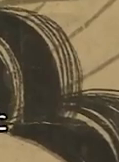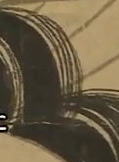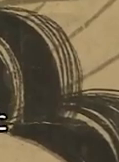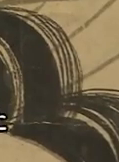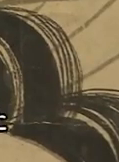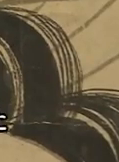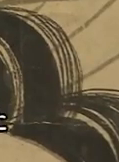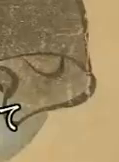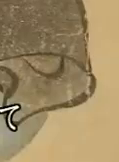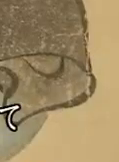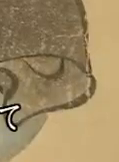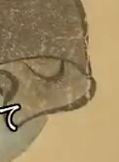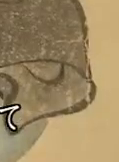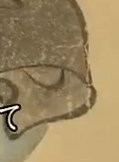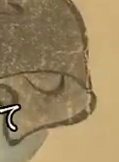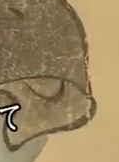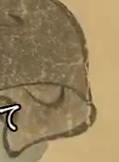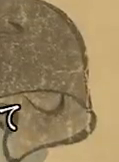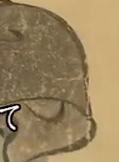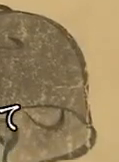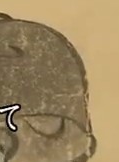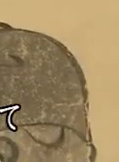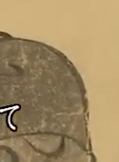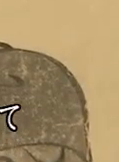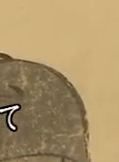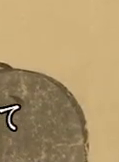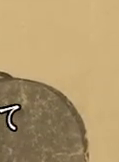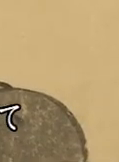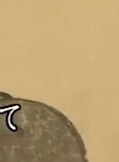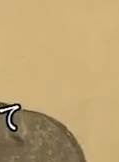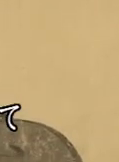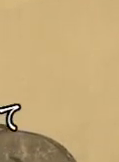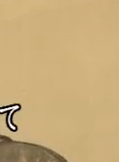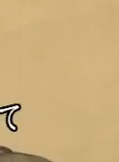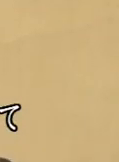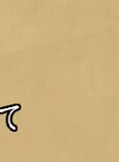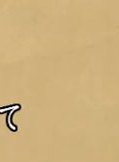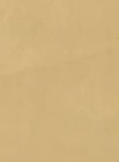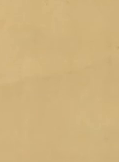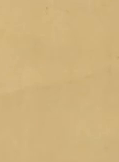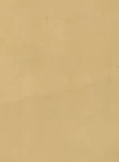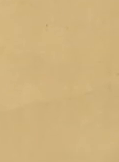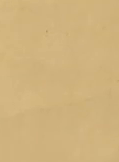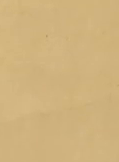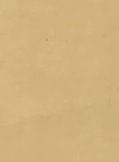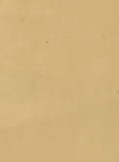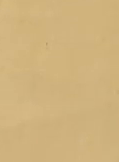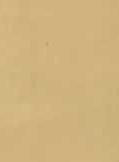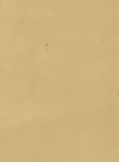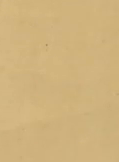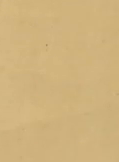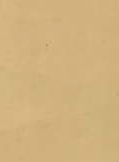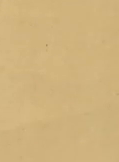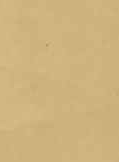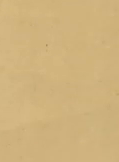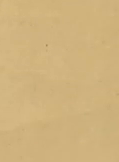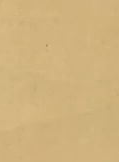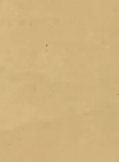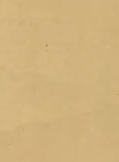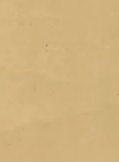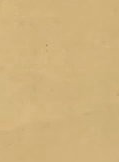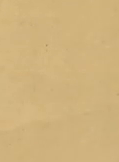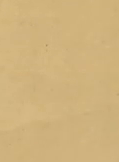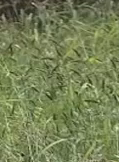ました。本尺物語集にも農院法師の別称として小袖入道の名が記されています